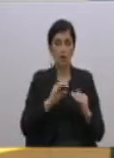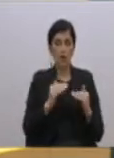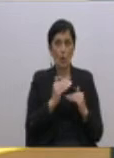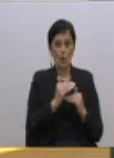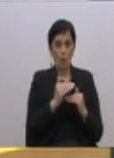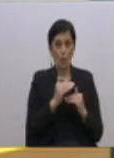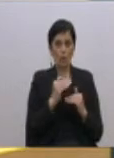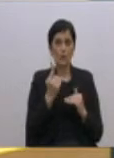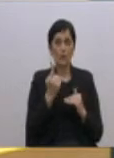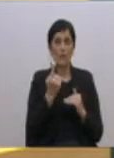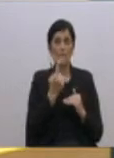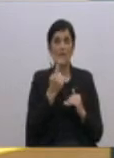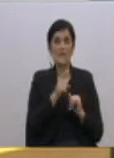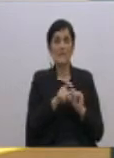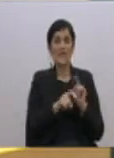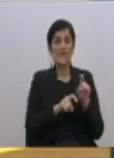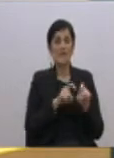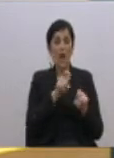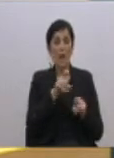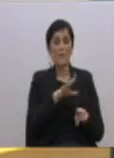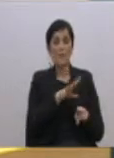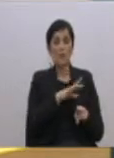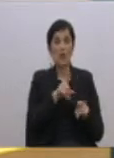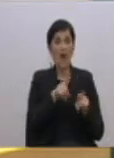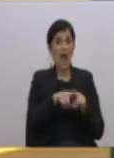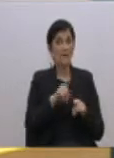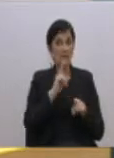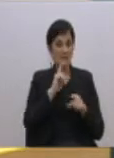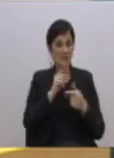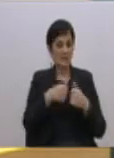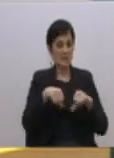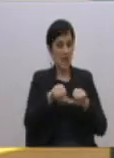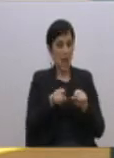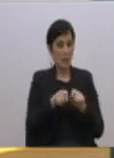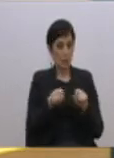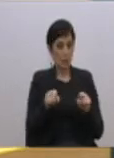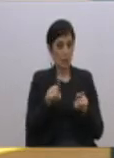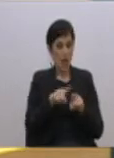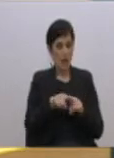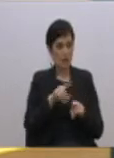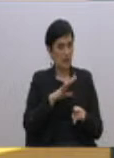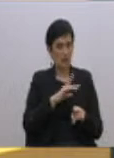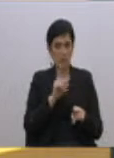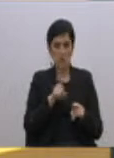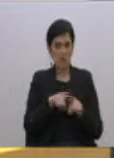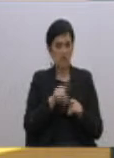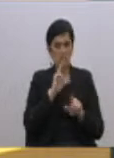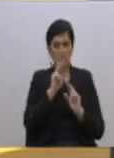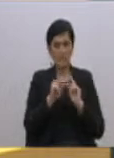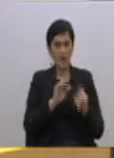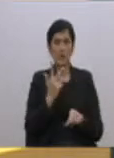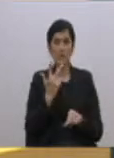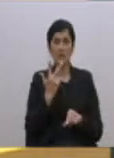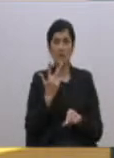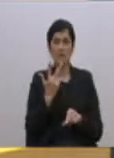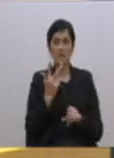კონსტიტუციაში პირველ ნაბიჯები რომ იდგებოდა ასეთი საბჭოს შესაქმნელად ასეთი პარიტეტი იყო? არ იყო ასეთი პარიტეტი.